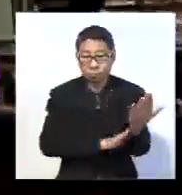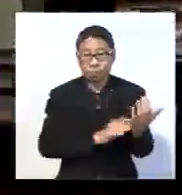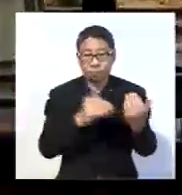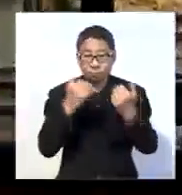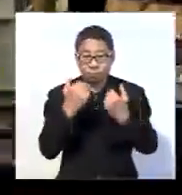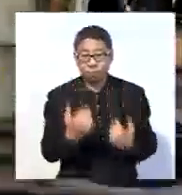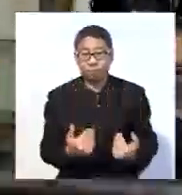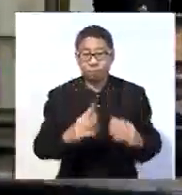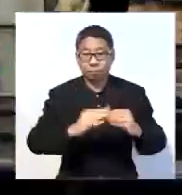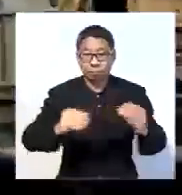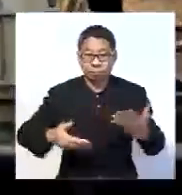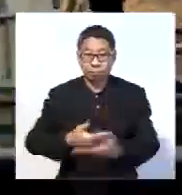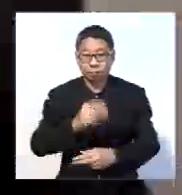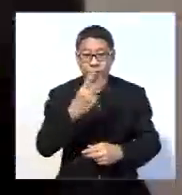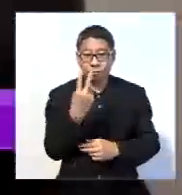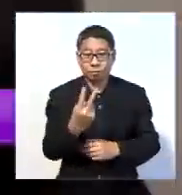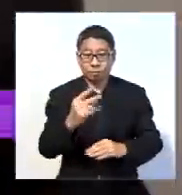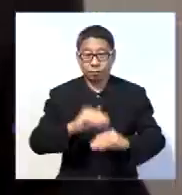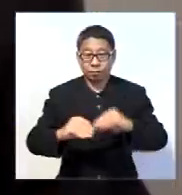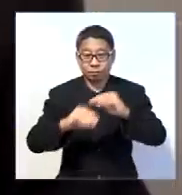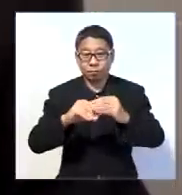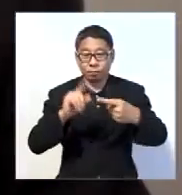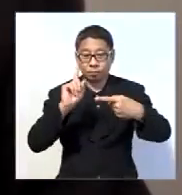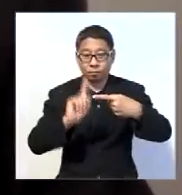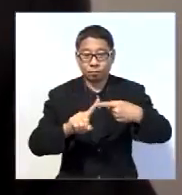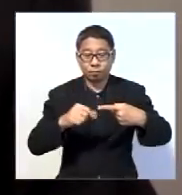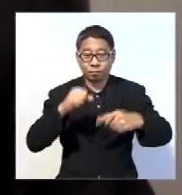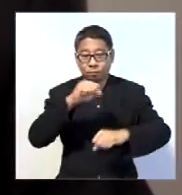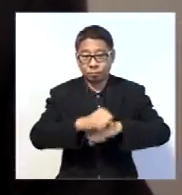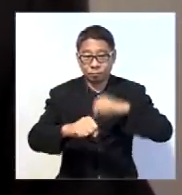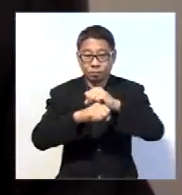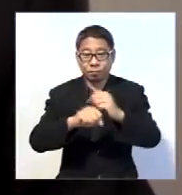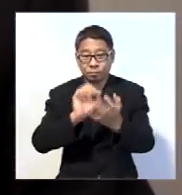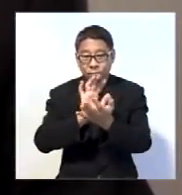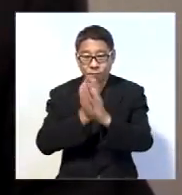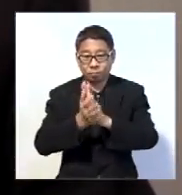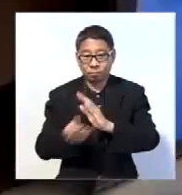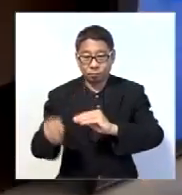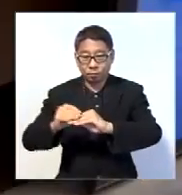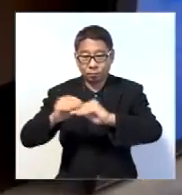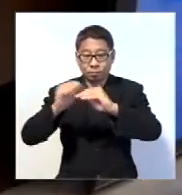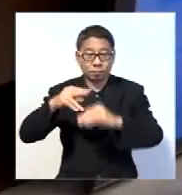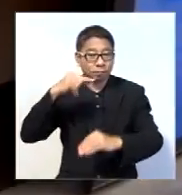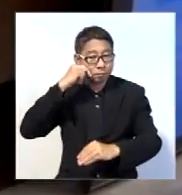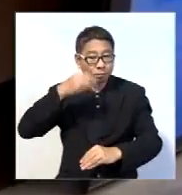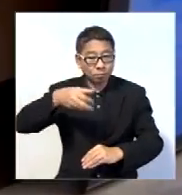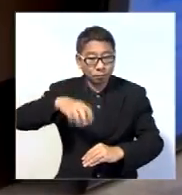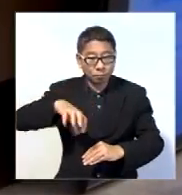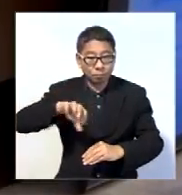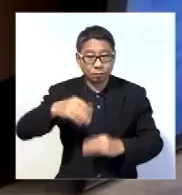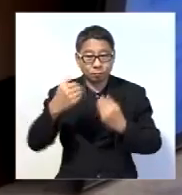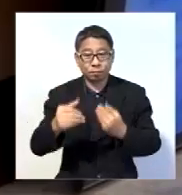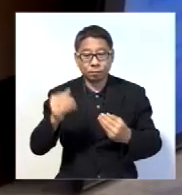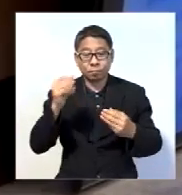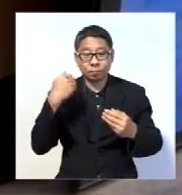ทั้งนี้ที่ประชุมเห็นชอบ2โครงการประกอบไปด้วยโครงการก่อสร้างปรับปรุงขยายการประปาส่วนภูมิภา